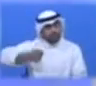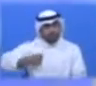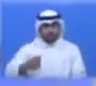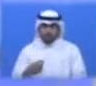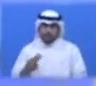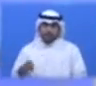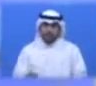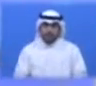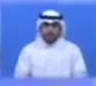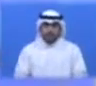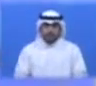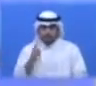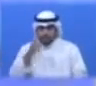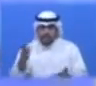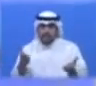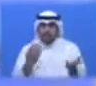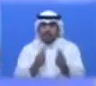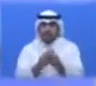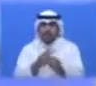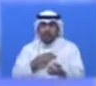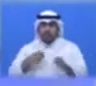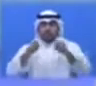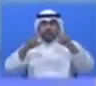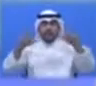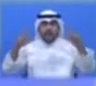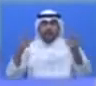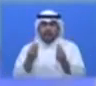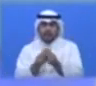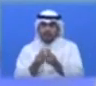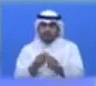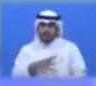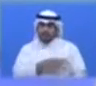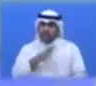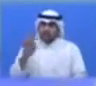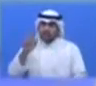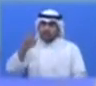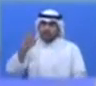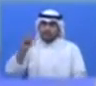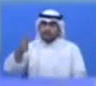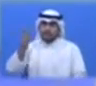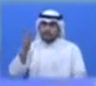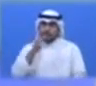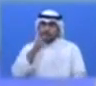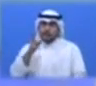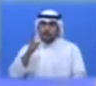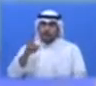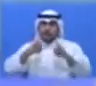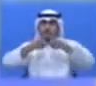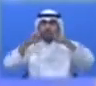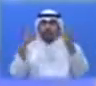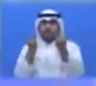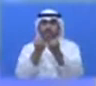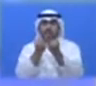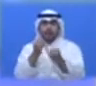مرحبا بكم من جديد. بحضور وزير الإعلام ووزير الدولة لشؤون الشباب الشيخ سلمان الحمود الصباح، أعلنت المنظمة العربية